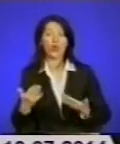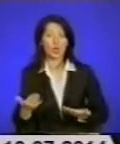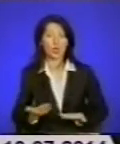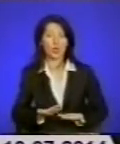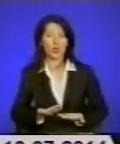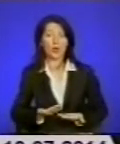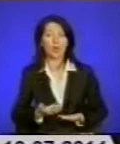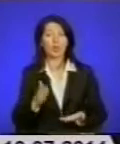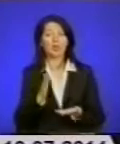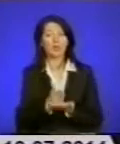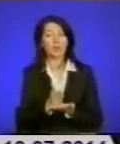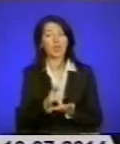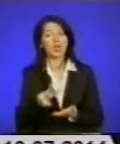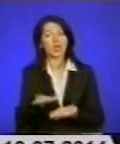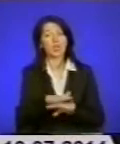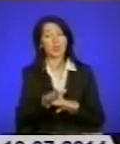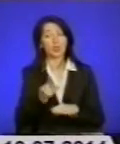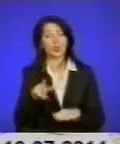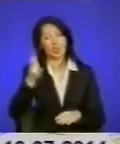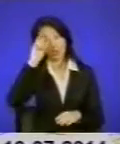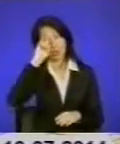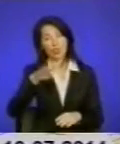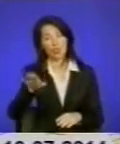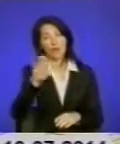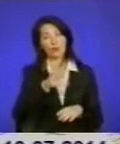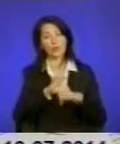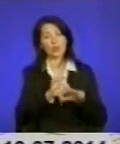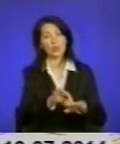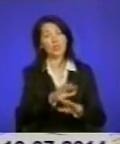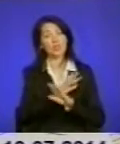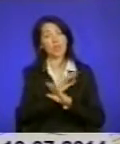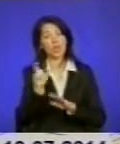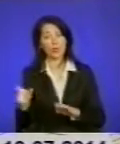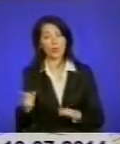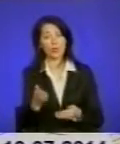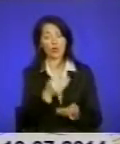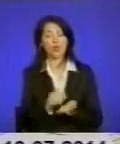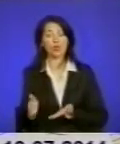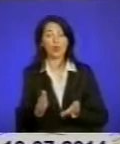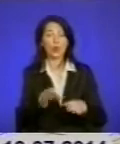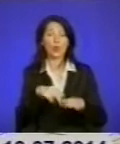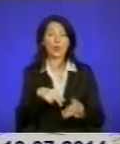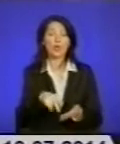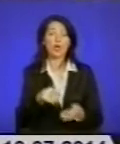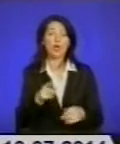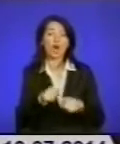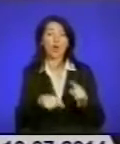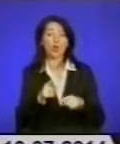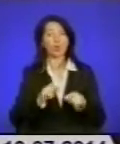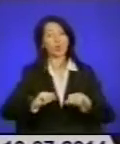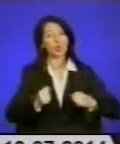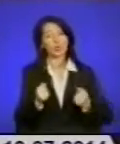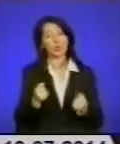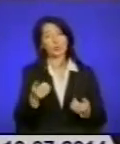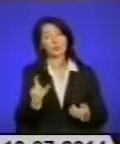як народ, як держава. Провести загиблого в останню дорогу прийшли родичі, друзі, жителі